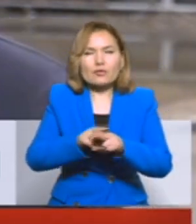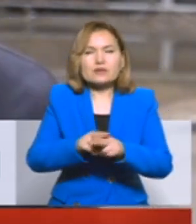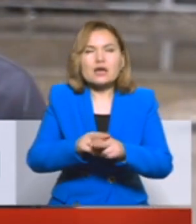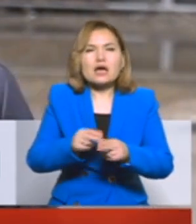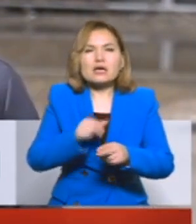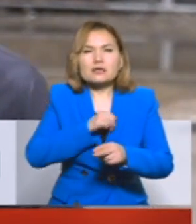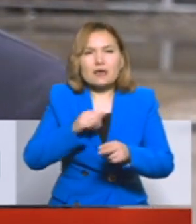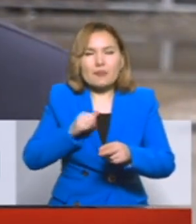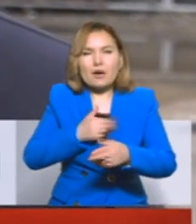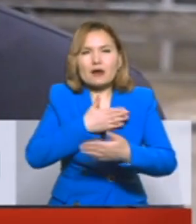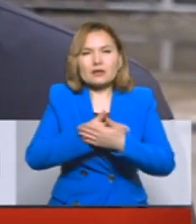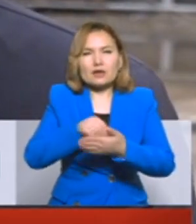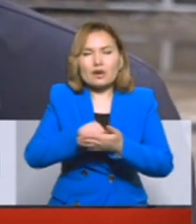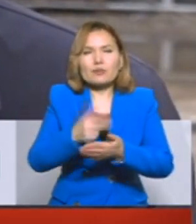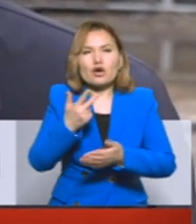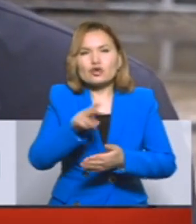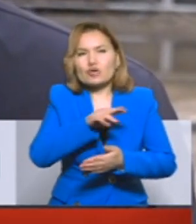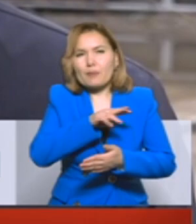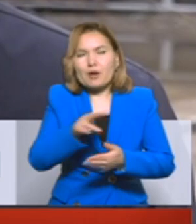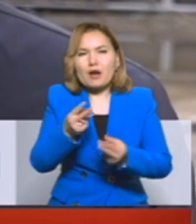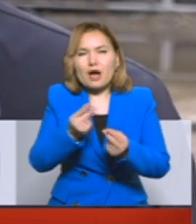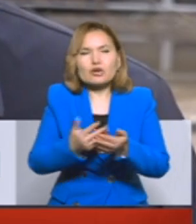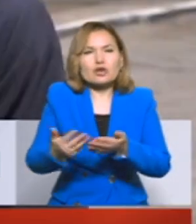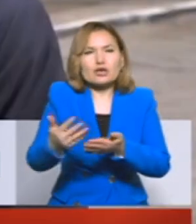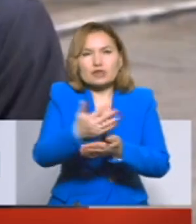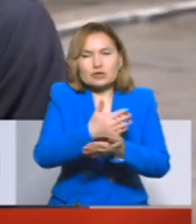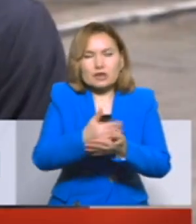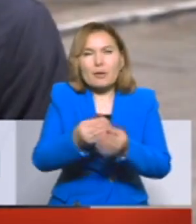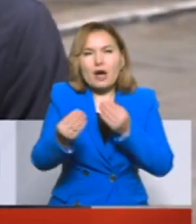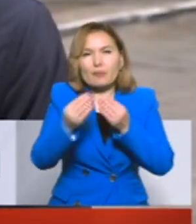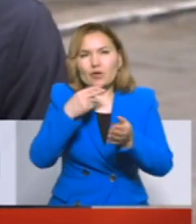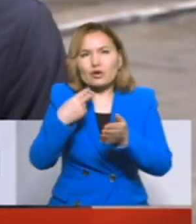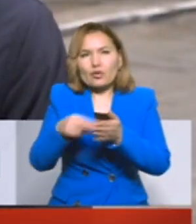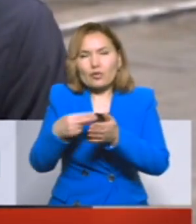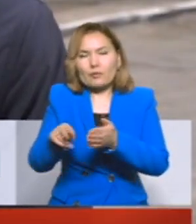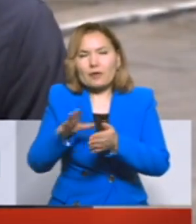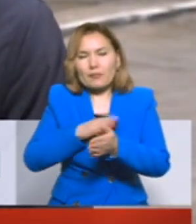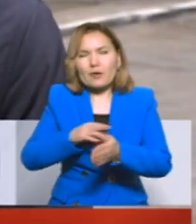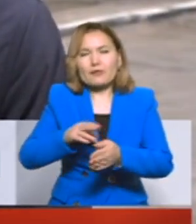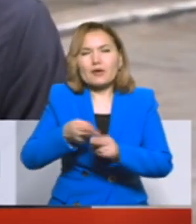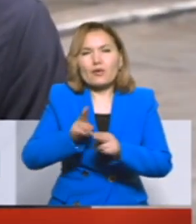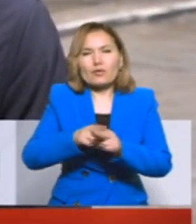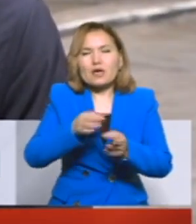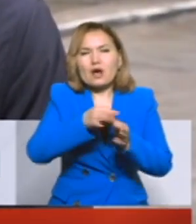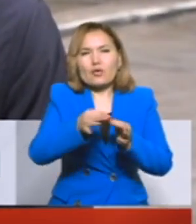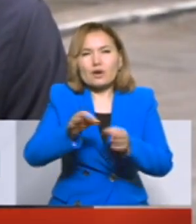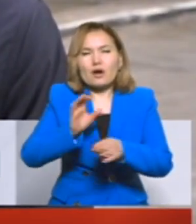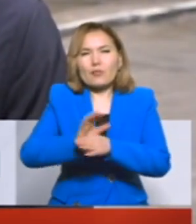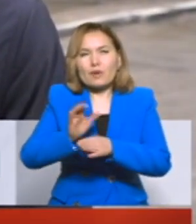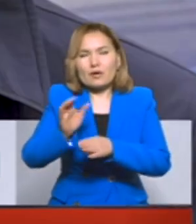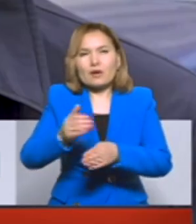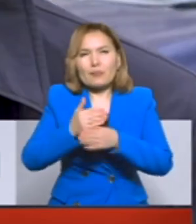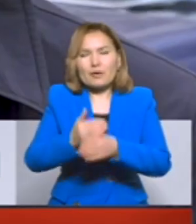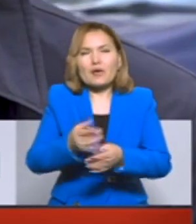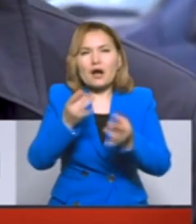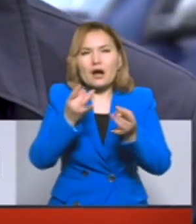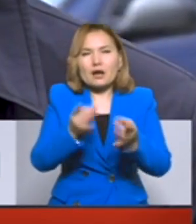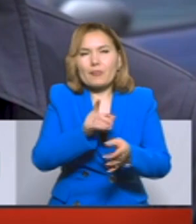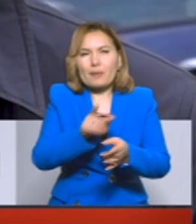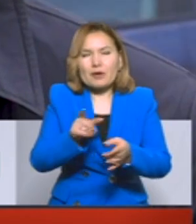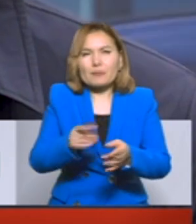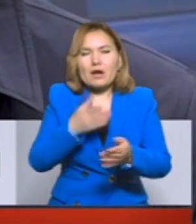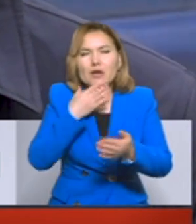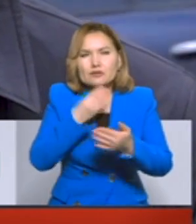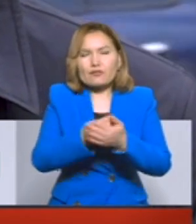сонда 3 миллионның товарын жіберіп отырмыз. Қол ұшын беріп отырған өзіміздің әріптестер, жерлестеріміз осында